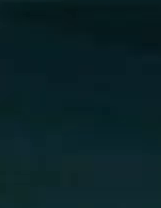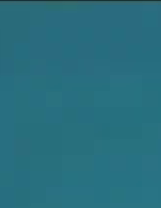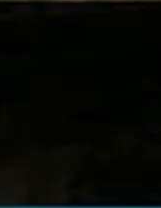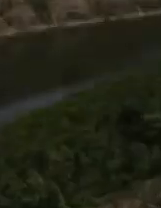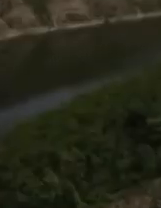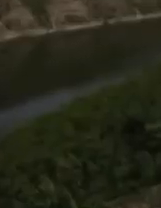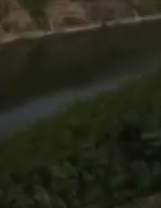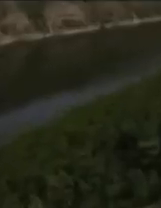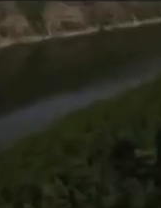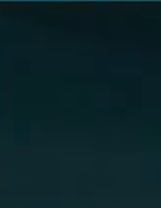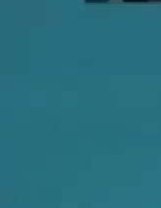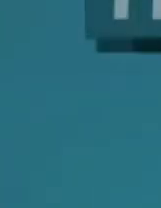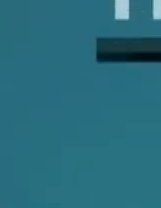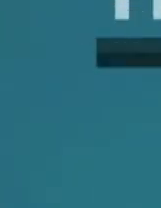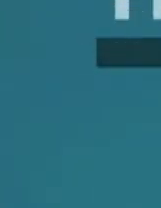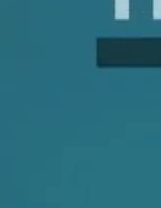Музика